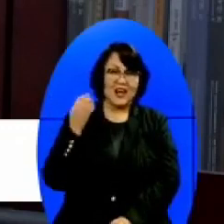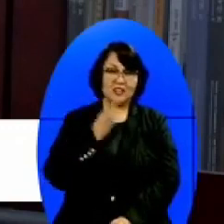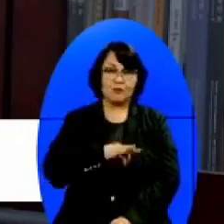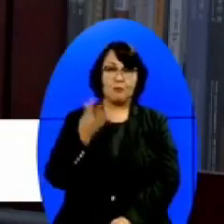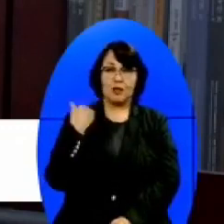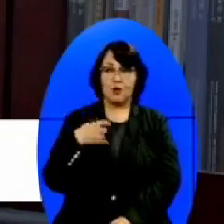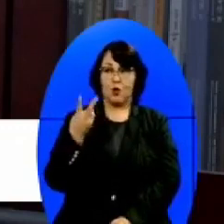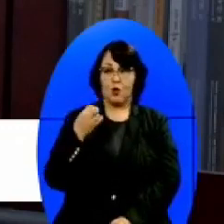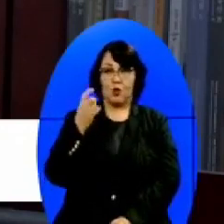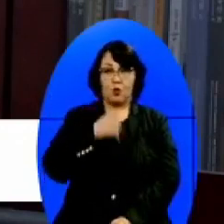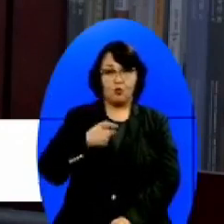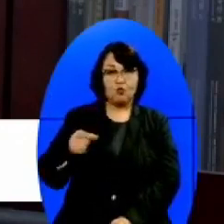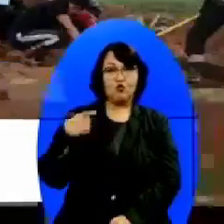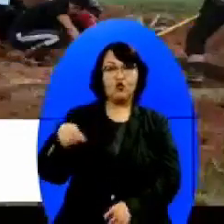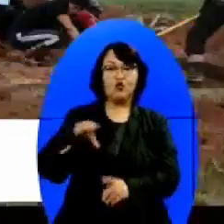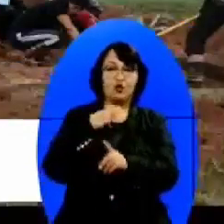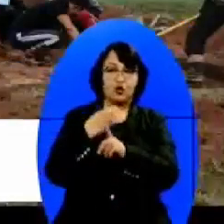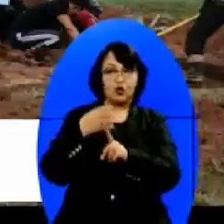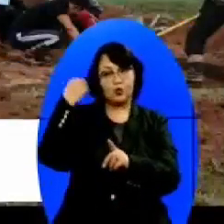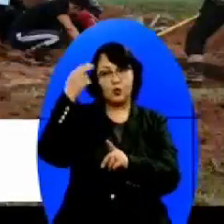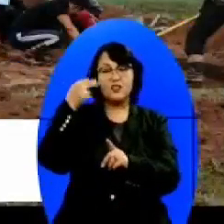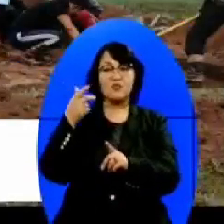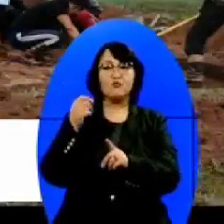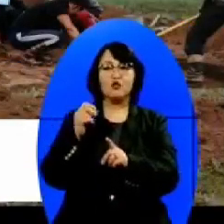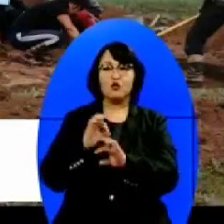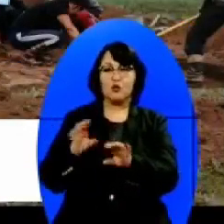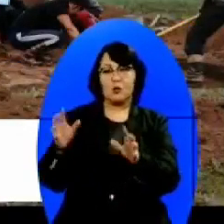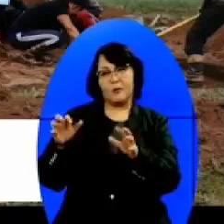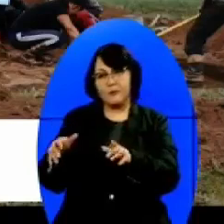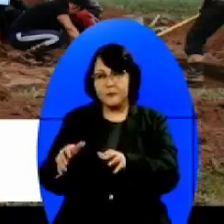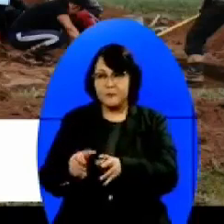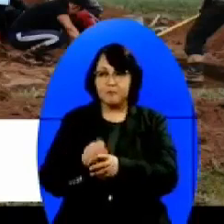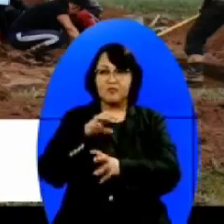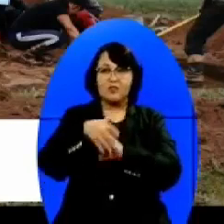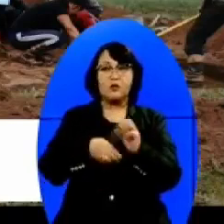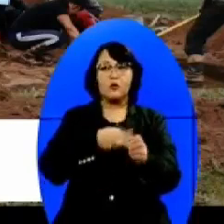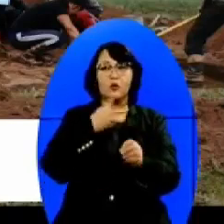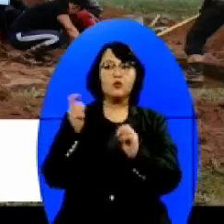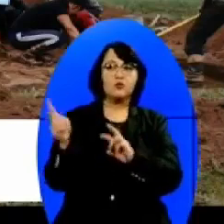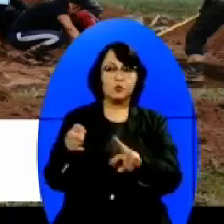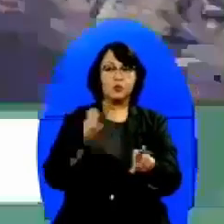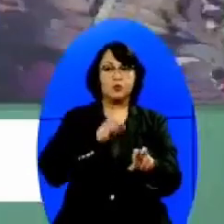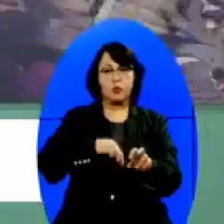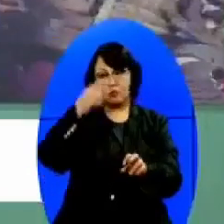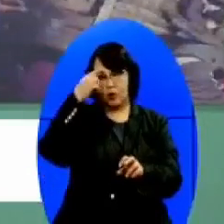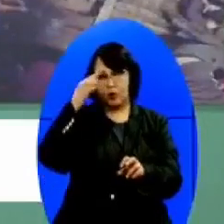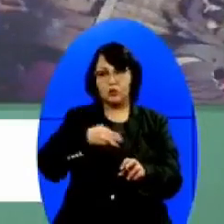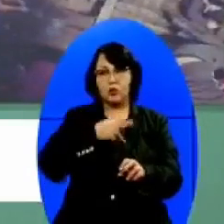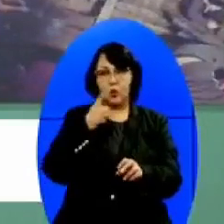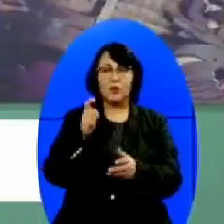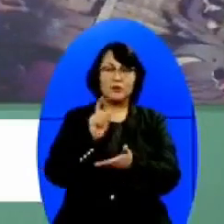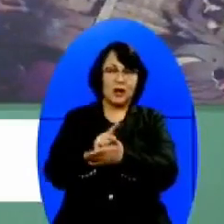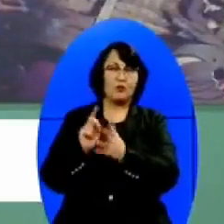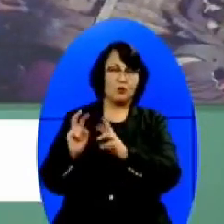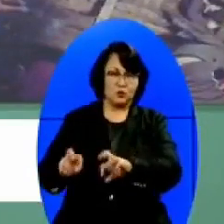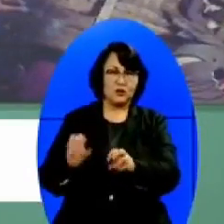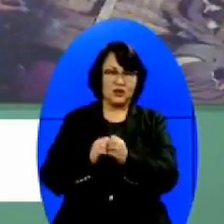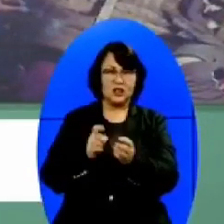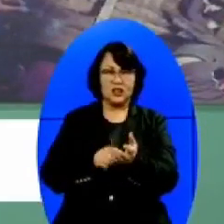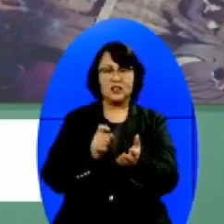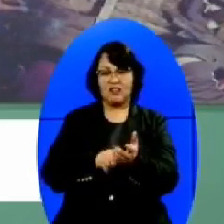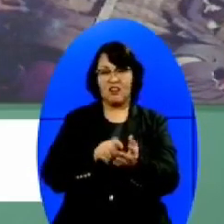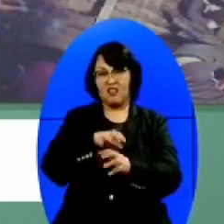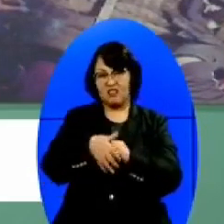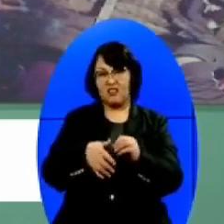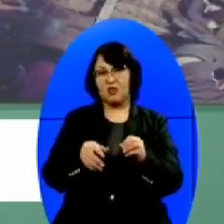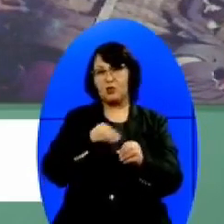нутгаас олноор илэрч олдсон байдаг. Дэлхийн түүхийг сэргэн судлахын тулд судлаачдад Монгол түүхийг судлах зайлшгүй хэрэгцээ гардаг гэж үздэг.